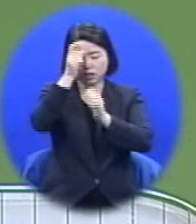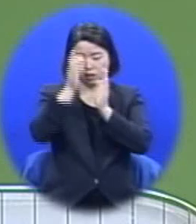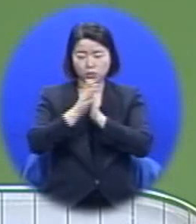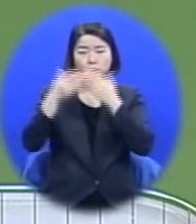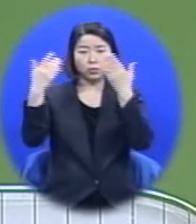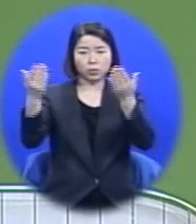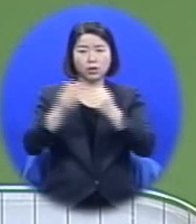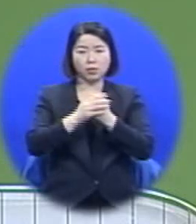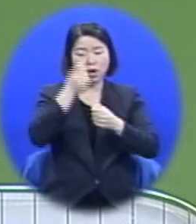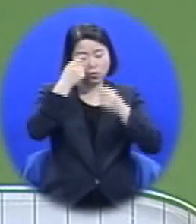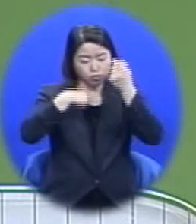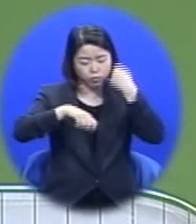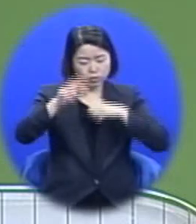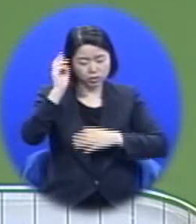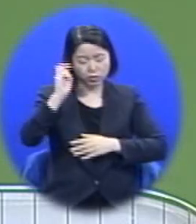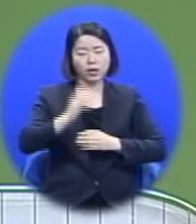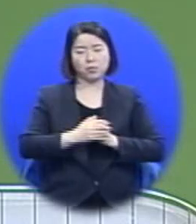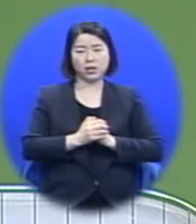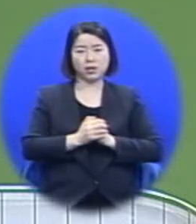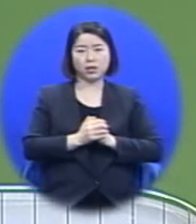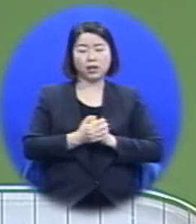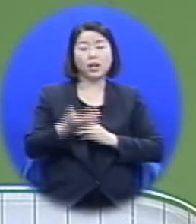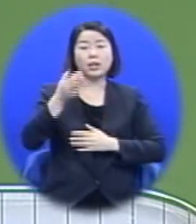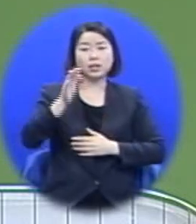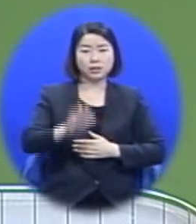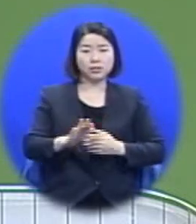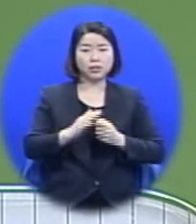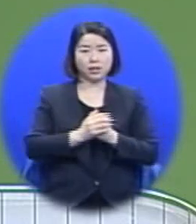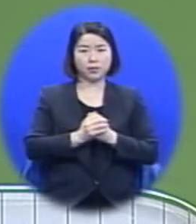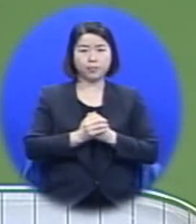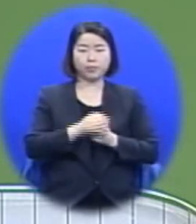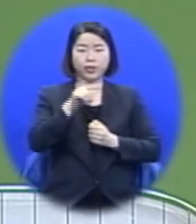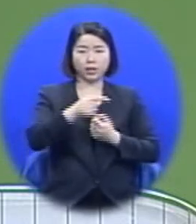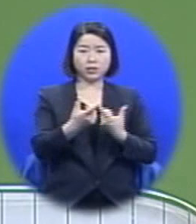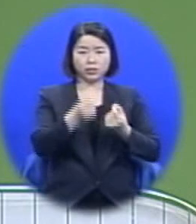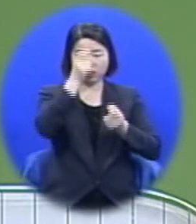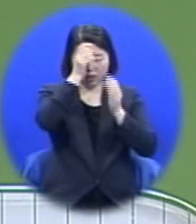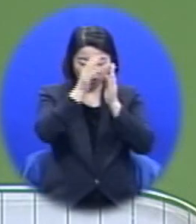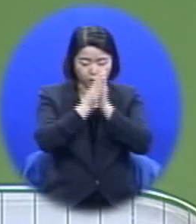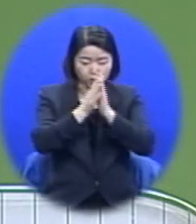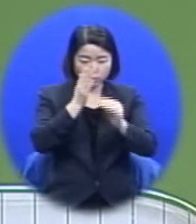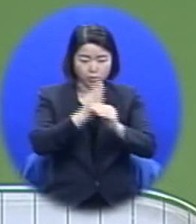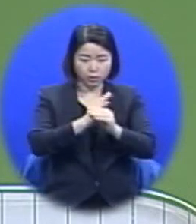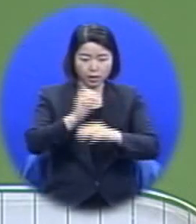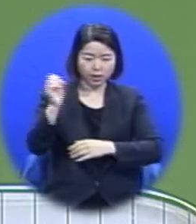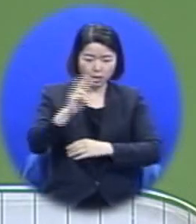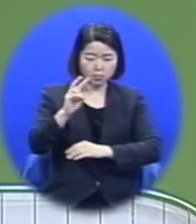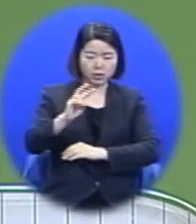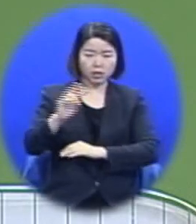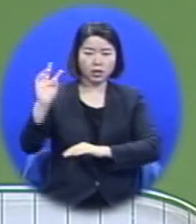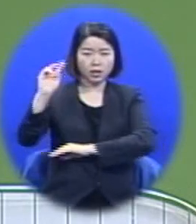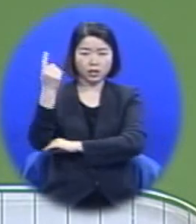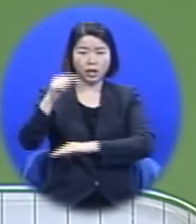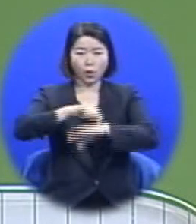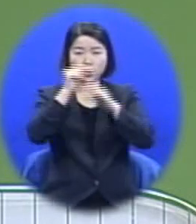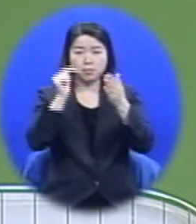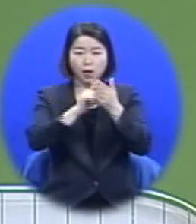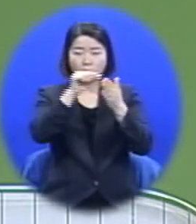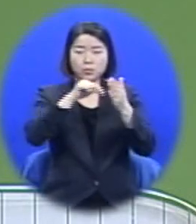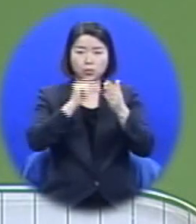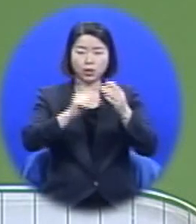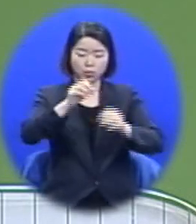울었을 거야 아마 틀림없이 그런데 그렇게 기도 하다가 갑자기 다윗에 마음속에 놀라운 생각이